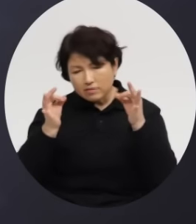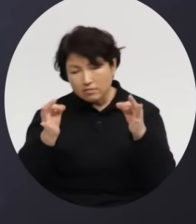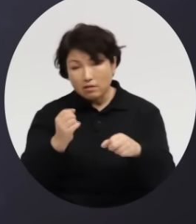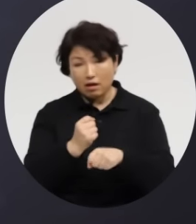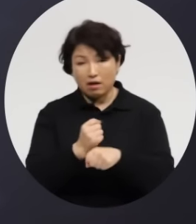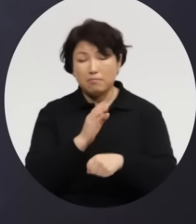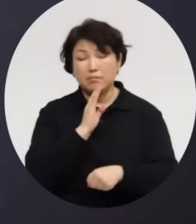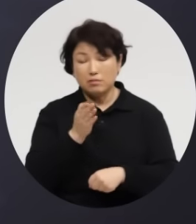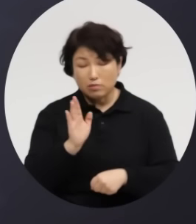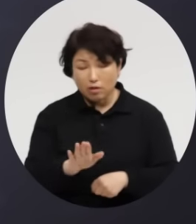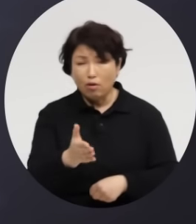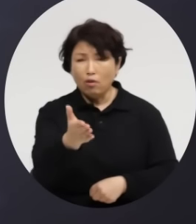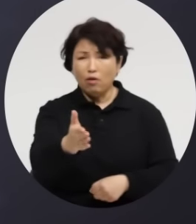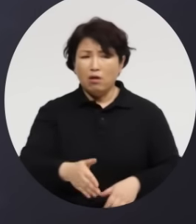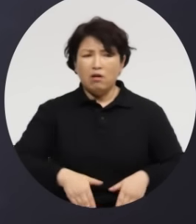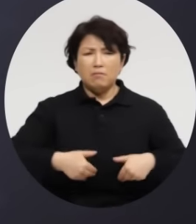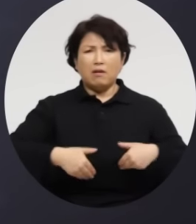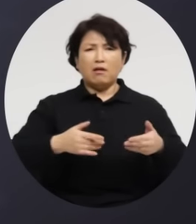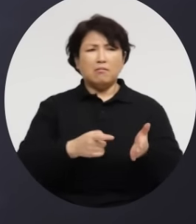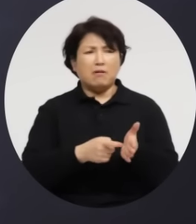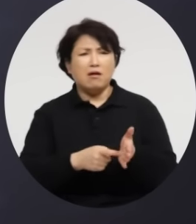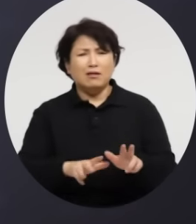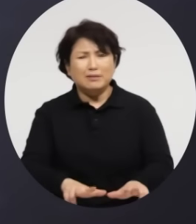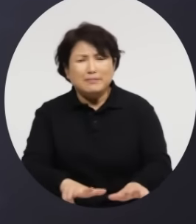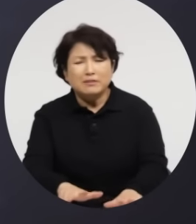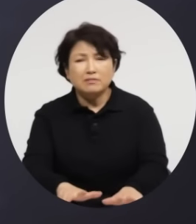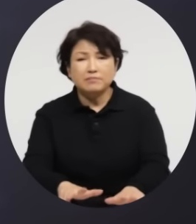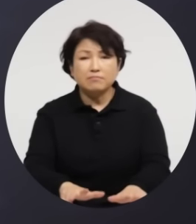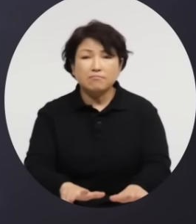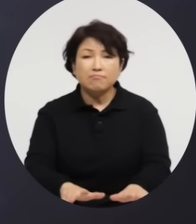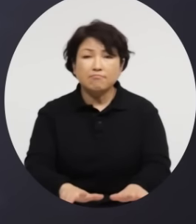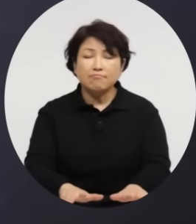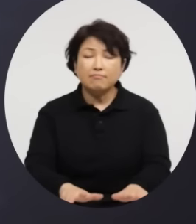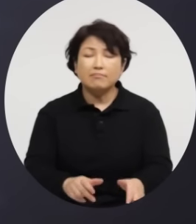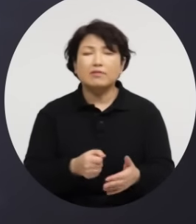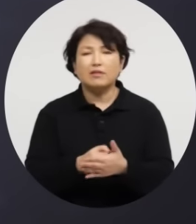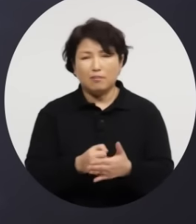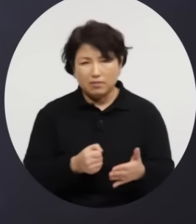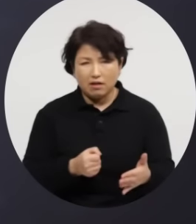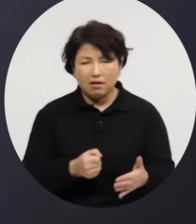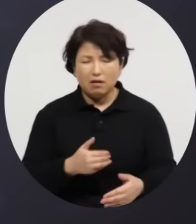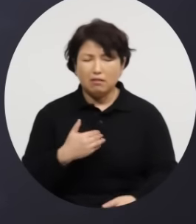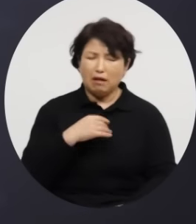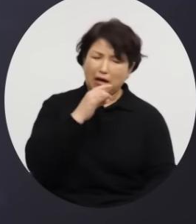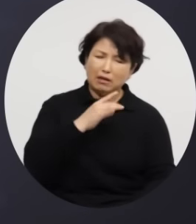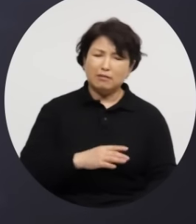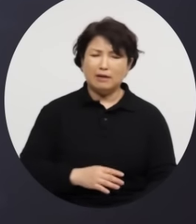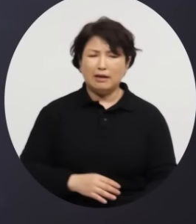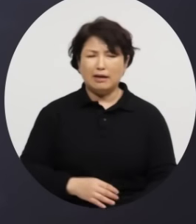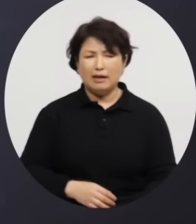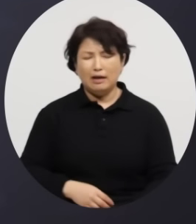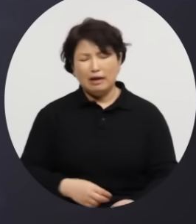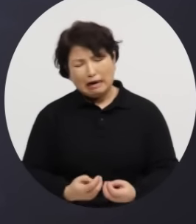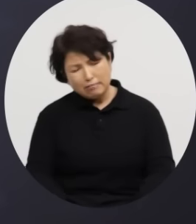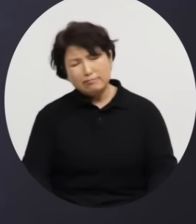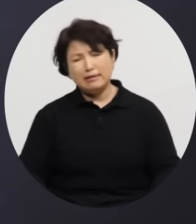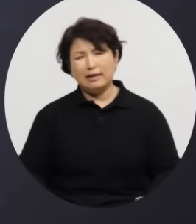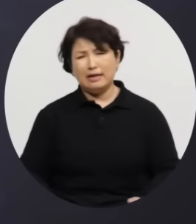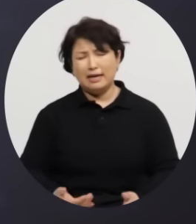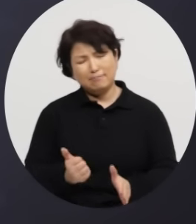너무 조급하게 생각하기 때문에 안 된다고 실망하고 포기하게